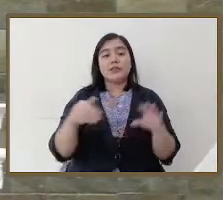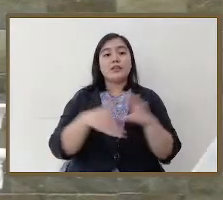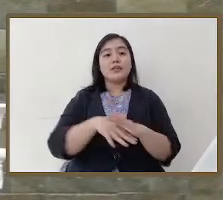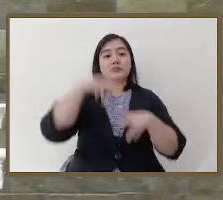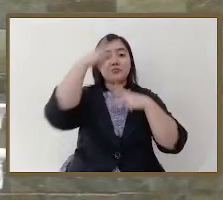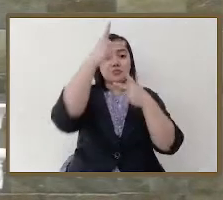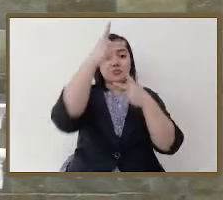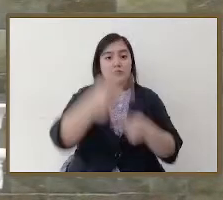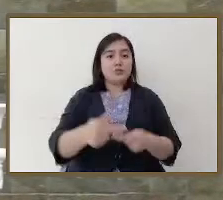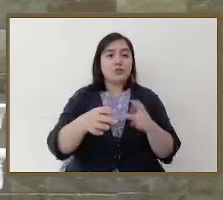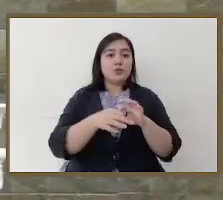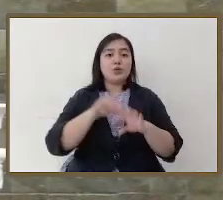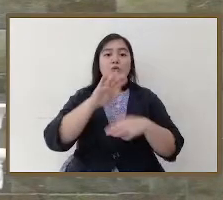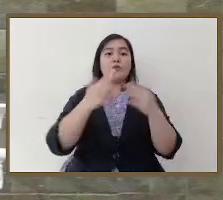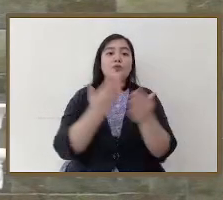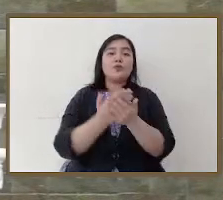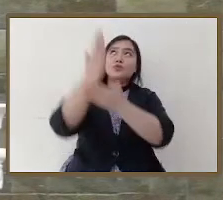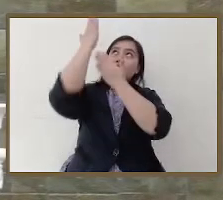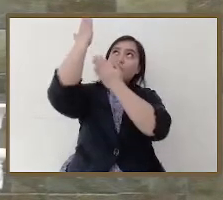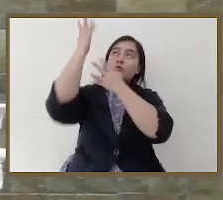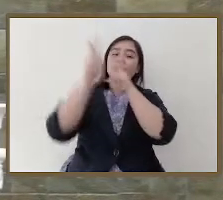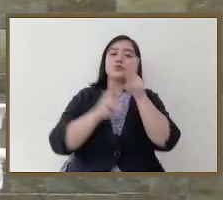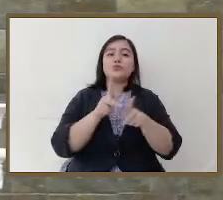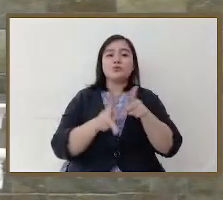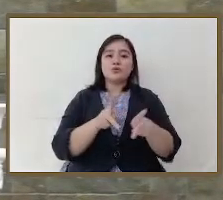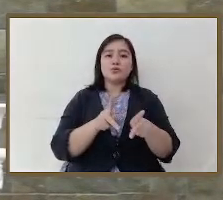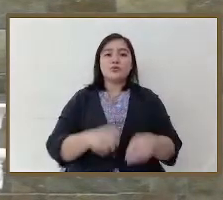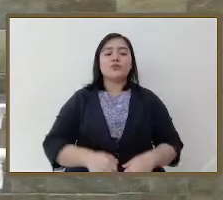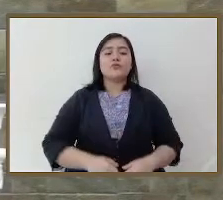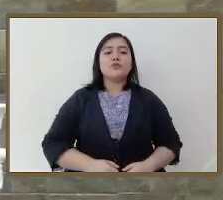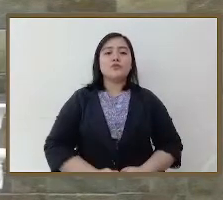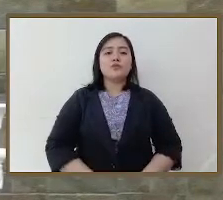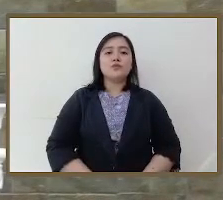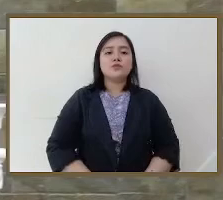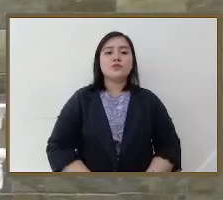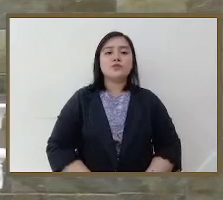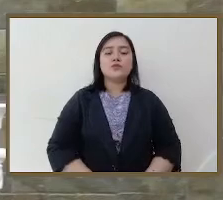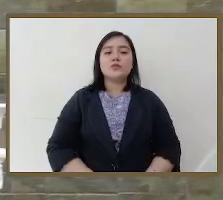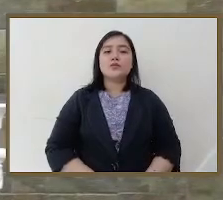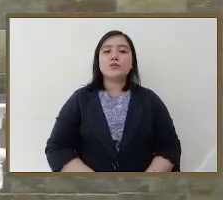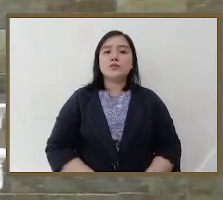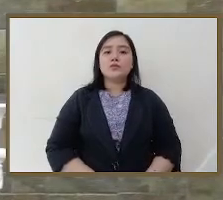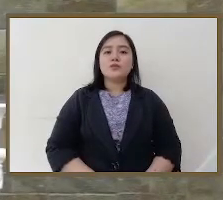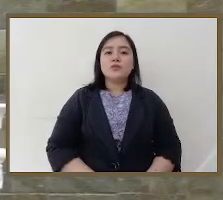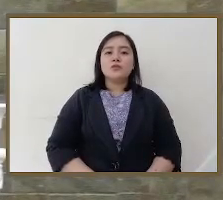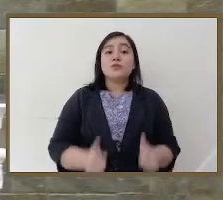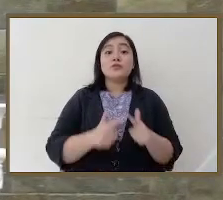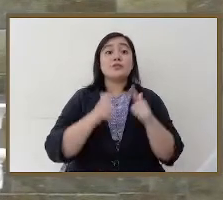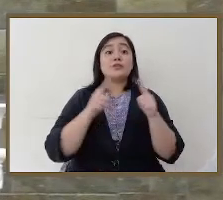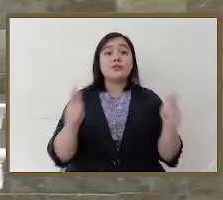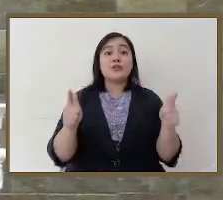people. See? And that's something, mga kapatid, yan po ang napakagandang gagawin,